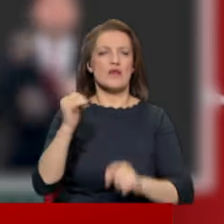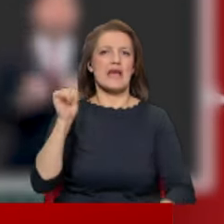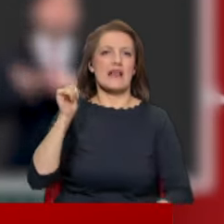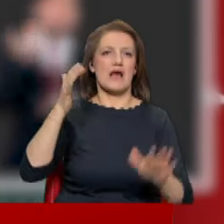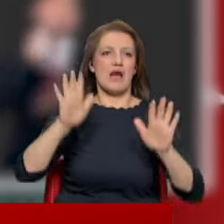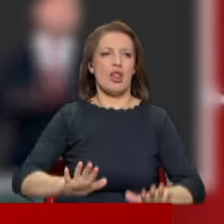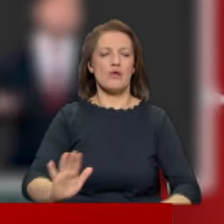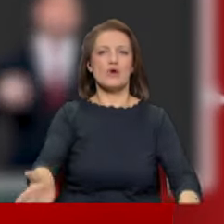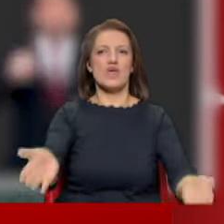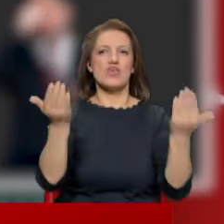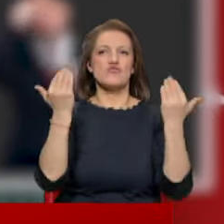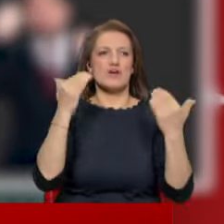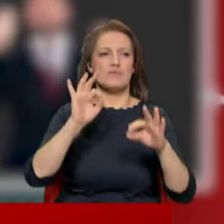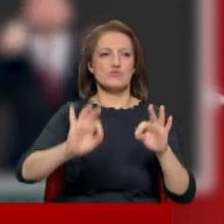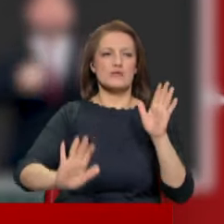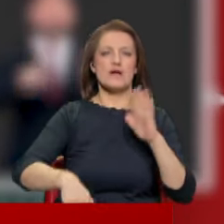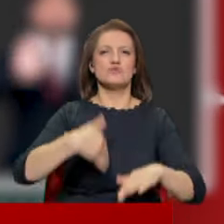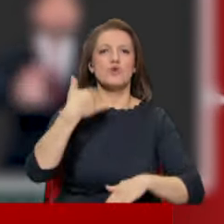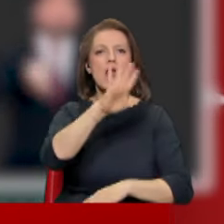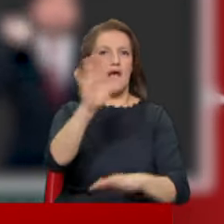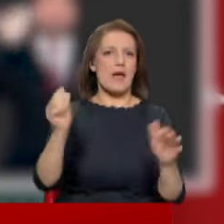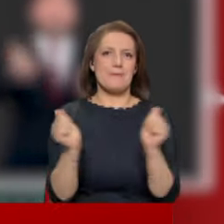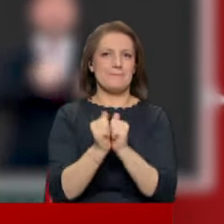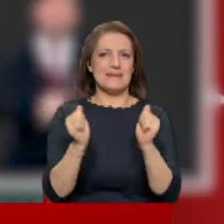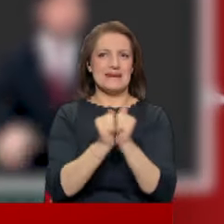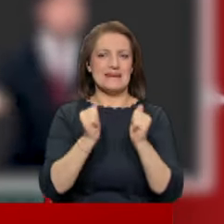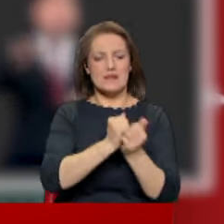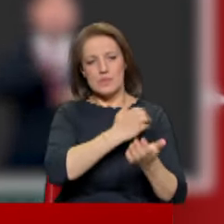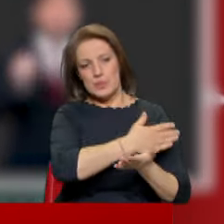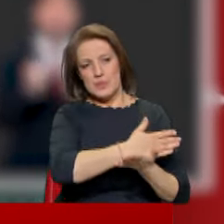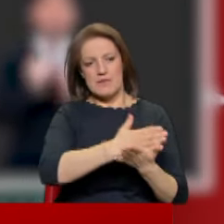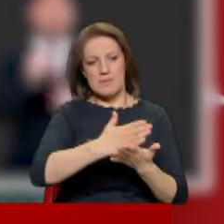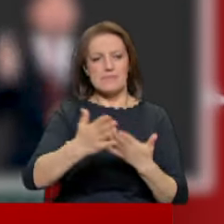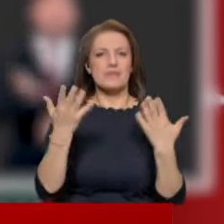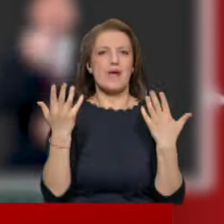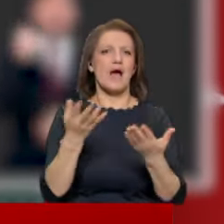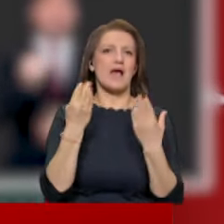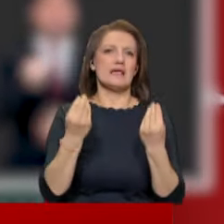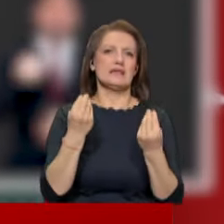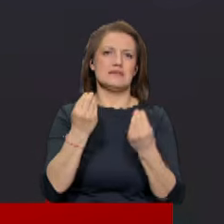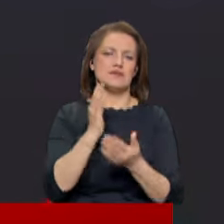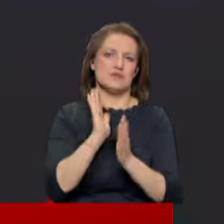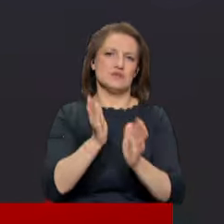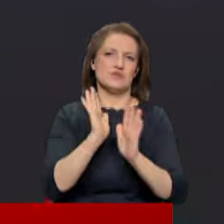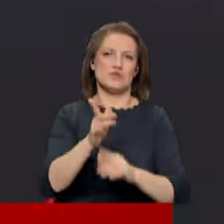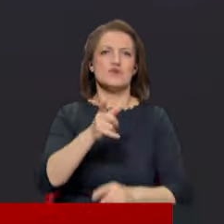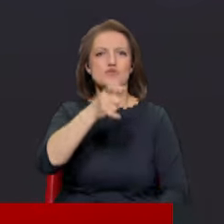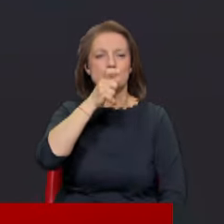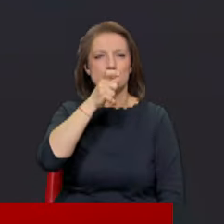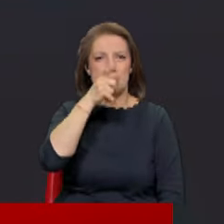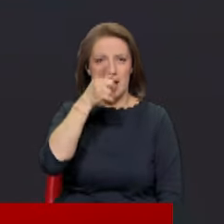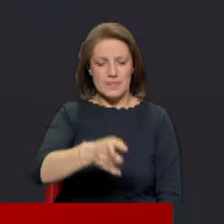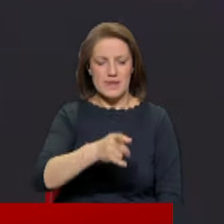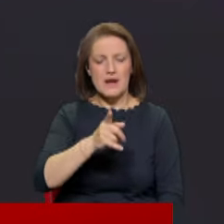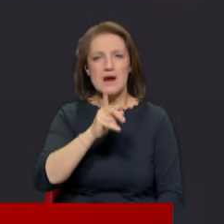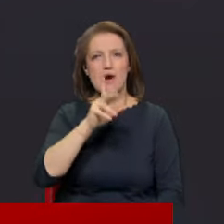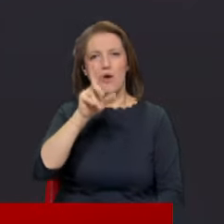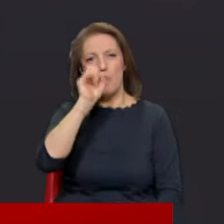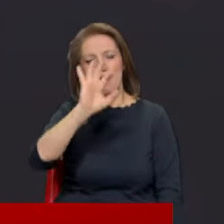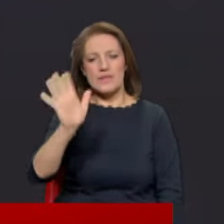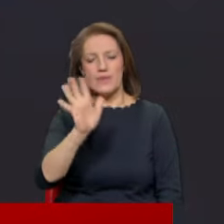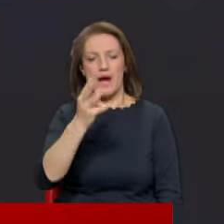kaldı. İnşallah bundan sonra hep birlikte sürekli daha iyiye doğru gideceğiz. Şubat Ocak'tan hakikaten çok daha iyi.